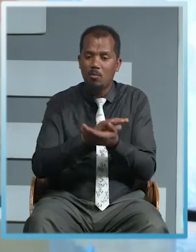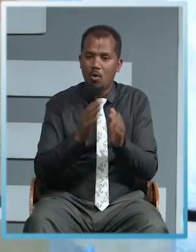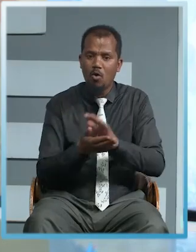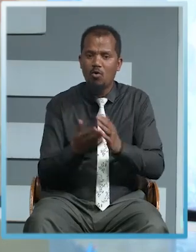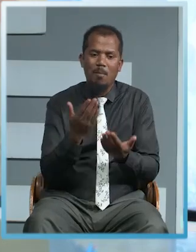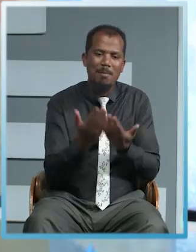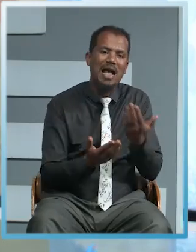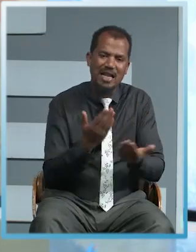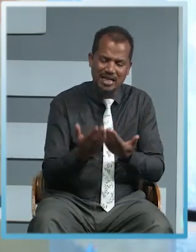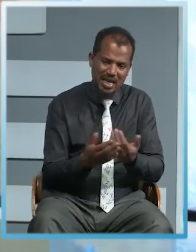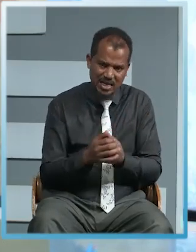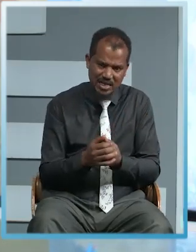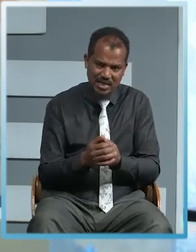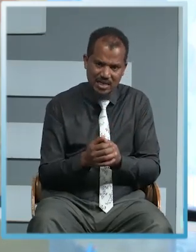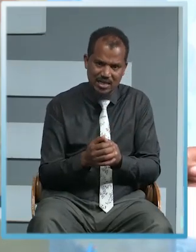ሆኖ ማገልገል